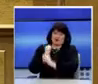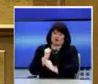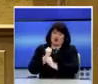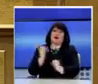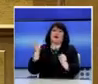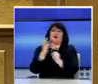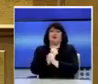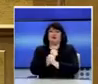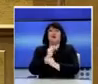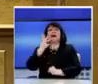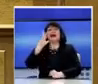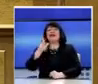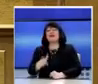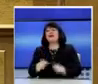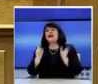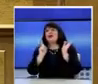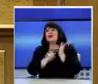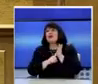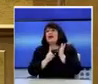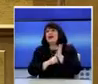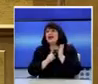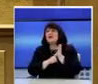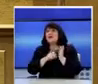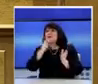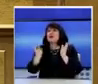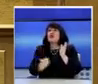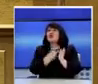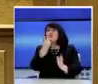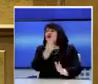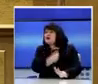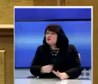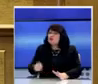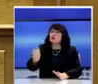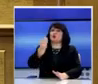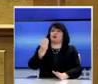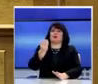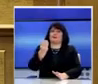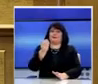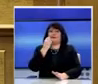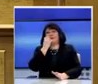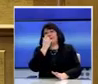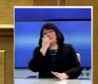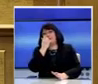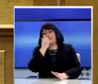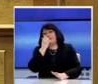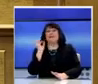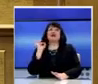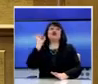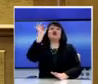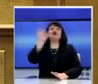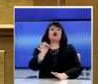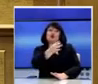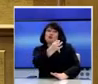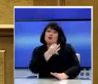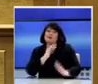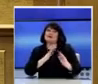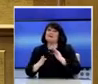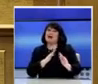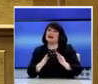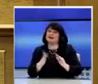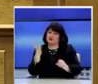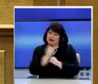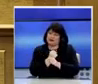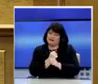οι ημερήσιοι εμβολιασμοί θα έπρεπε να έχουν ήδη τριπλασιαστεί. Και για να φτάσουμε στο στόχο που θέσατε για το Μάρτι,